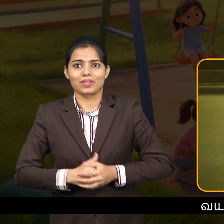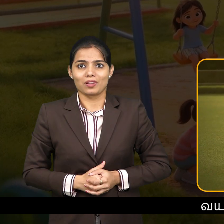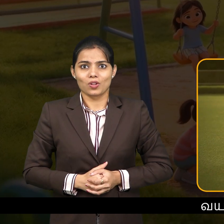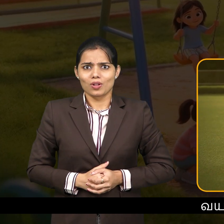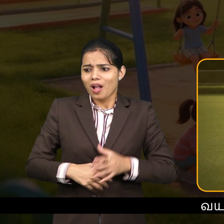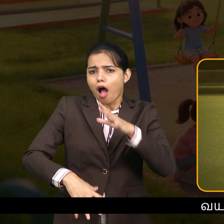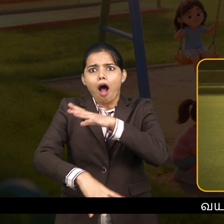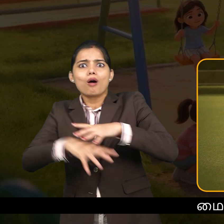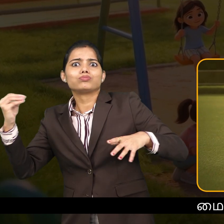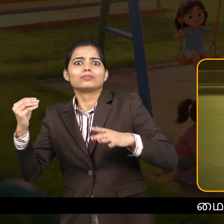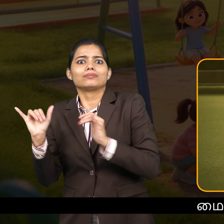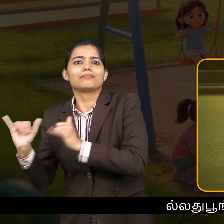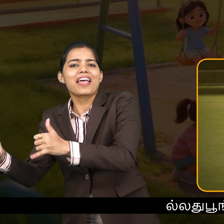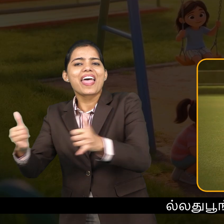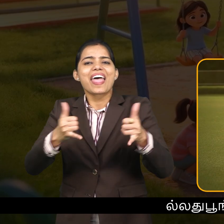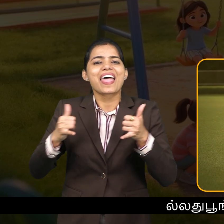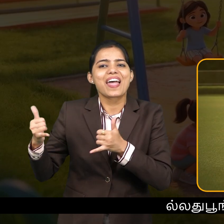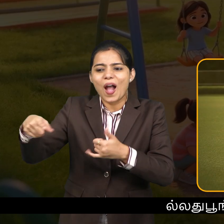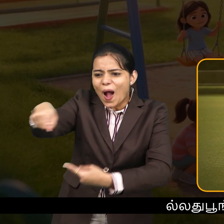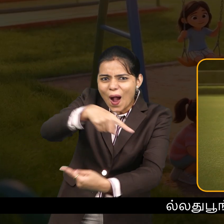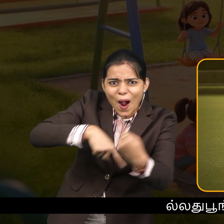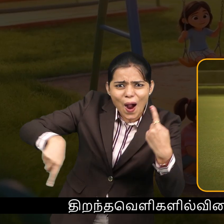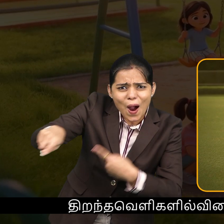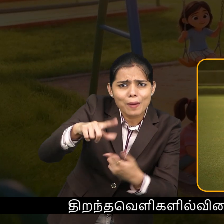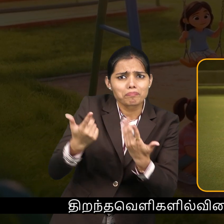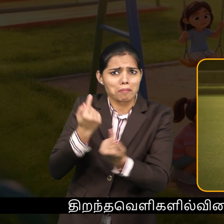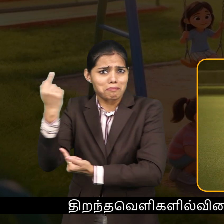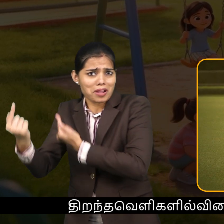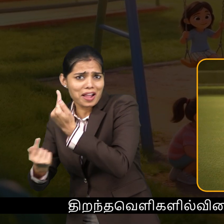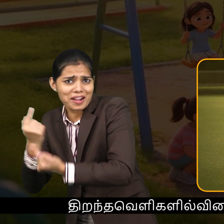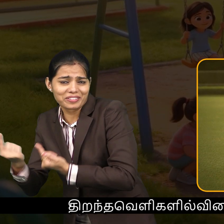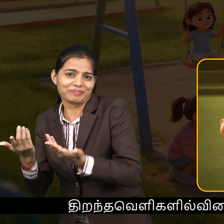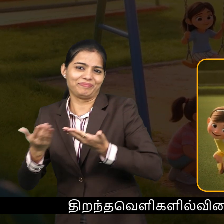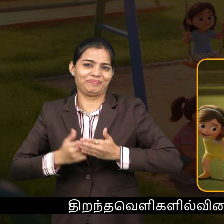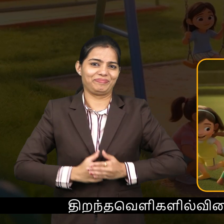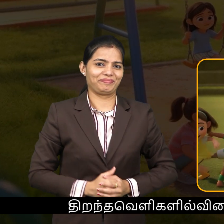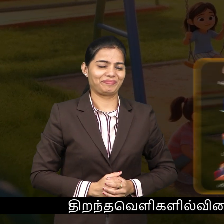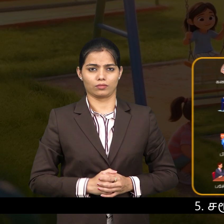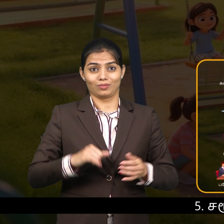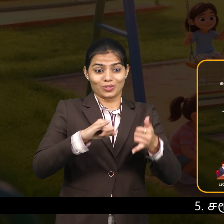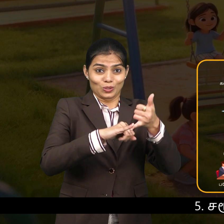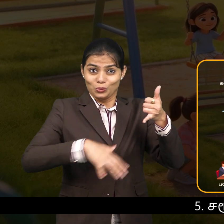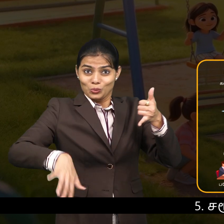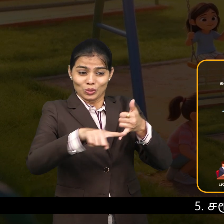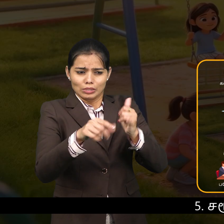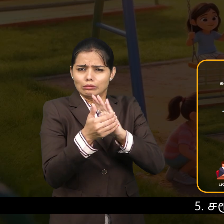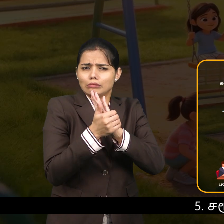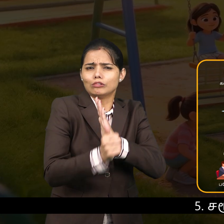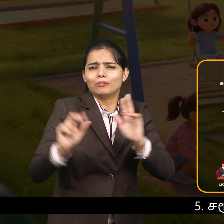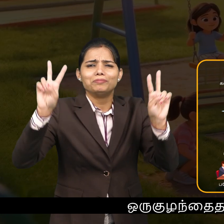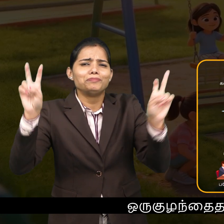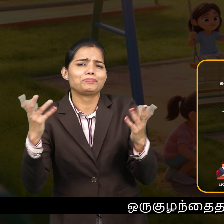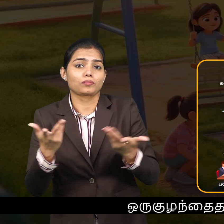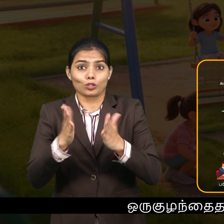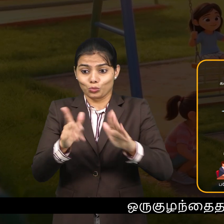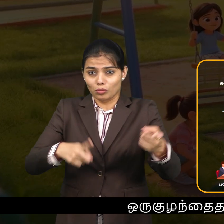விளையாட்டுகள், வயல்வெளிகள், மைதானங்கள் அல்லது பூங்காக்கள் போன்ற திறந்த வெளிகளில் விளையாடப்படும் விளையாட்டுகள். 5. சமூக